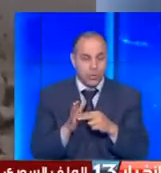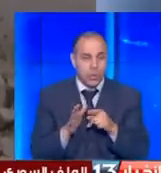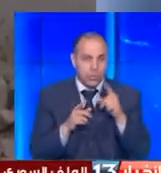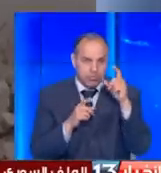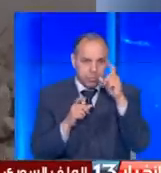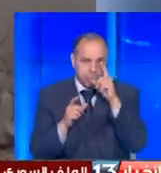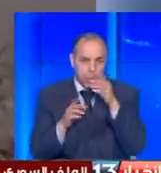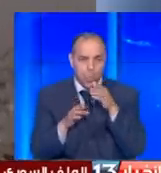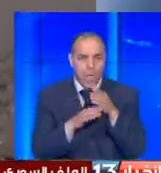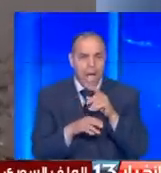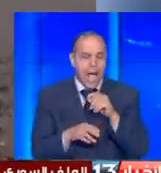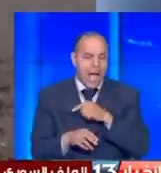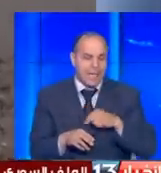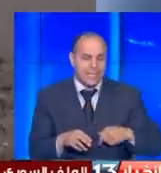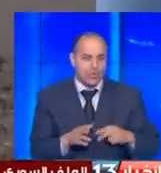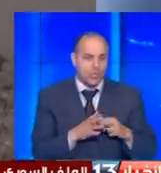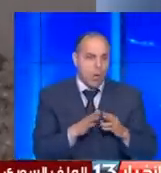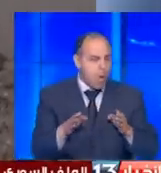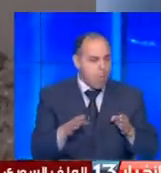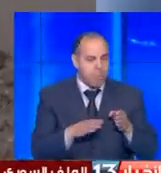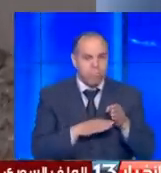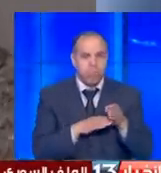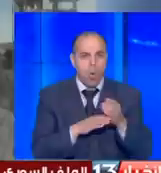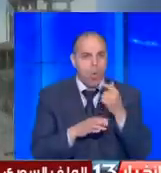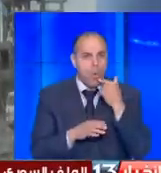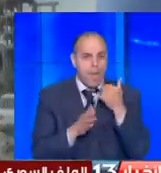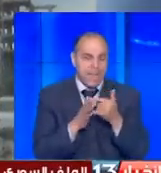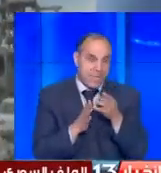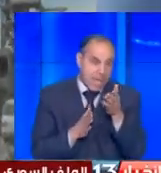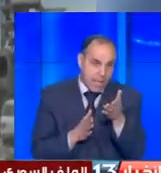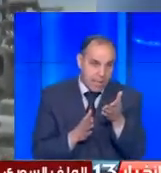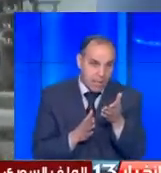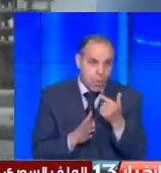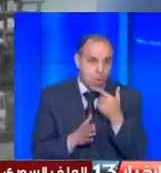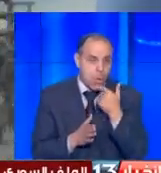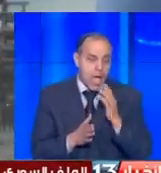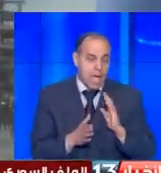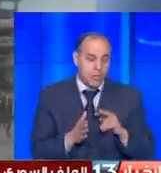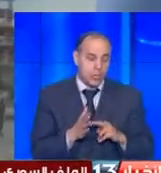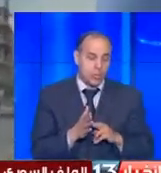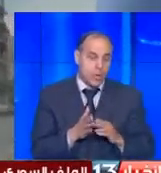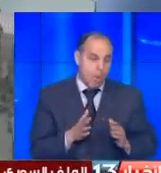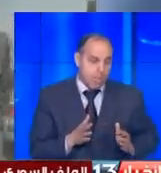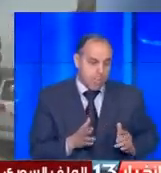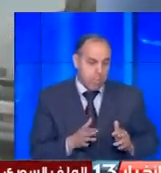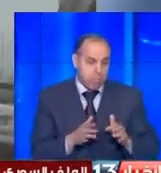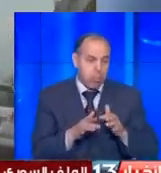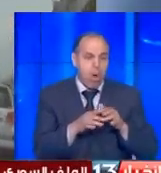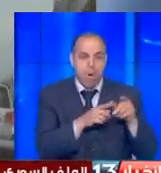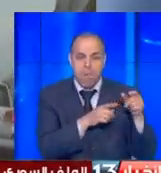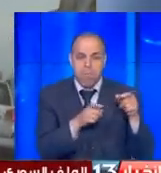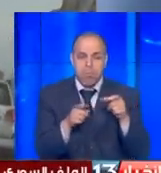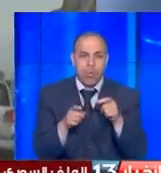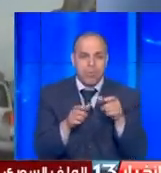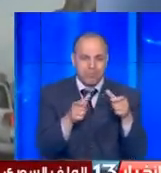صورا لدخول الحرس الجمهوري منطقة مزارع دوما أمس، ومضي الجيش السوري قدما في هجوم على